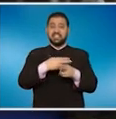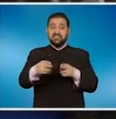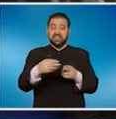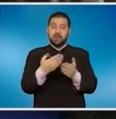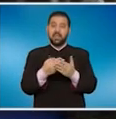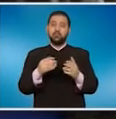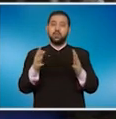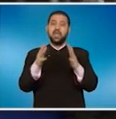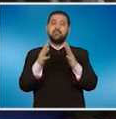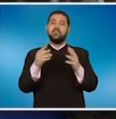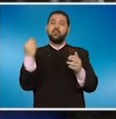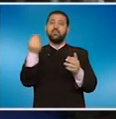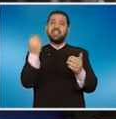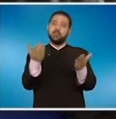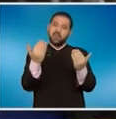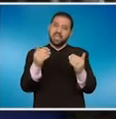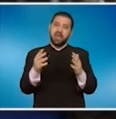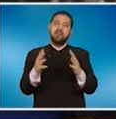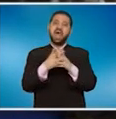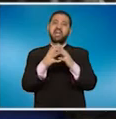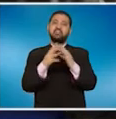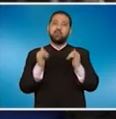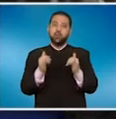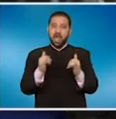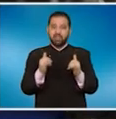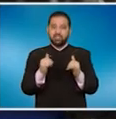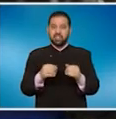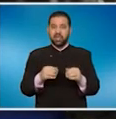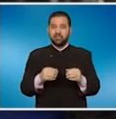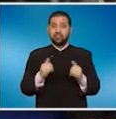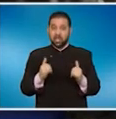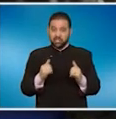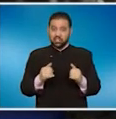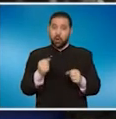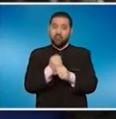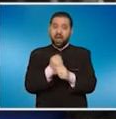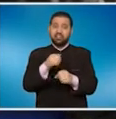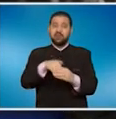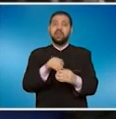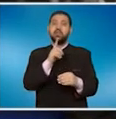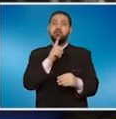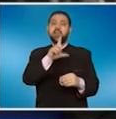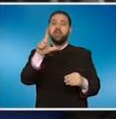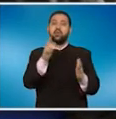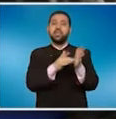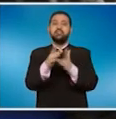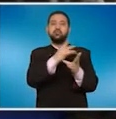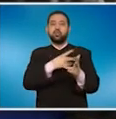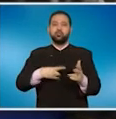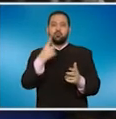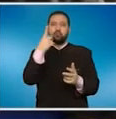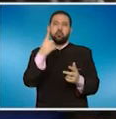că noi nu-l ducem singuri. Noi știm că noi nu putem să ducem acest război singur, ci îl ducem în numele lui Hristos și cu ajutorul lui Hristos. Deci nu este o